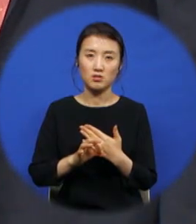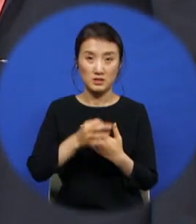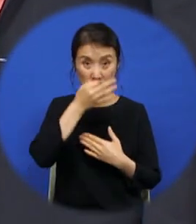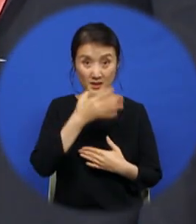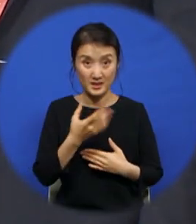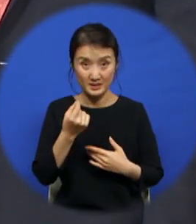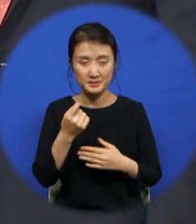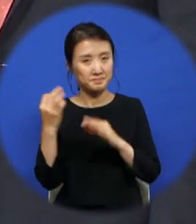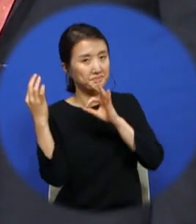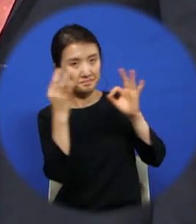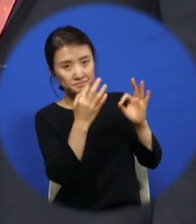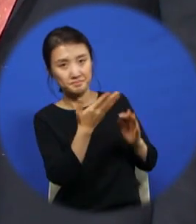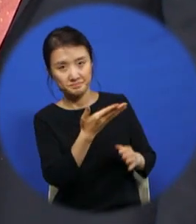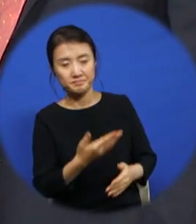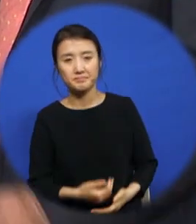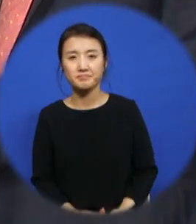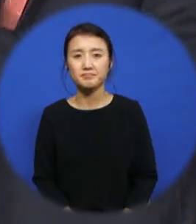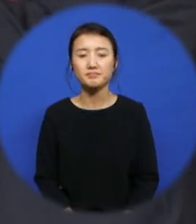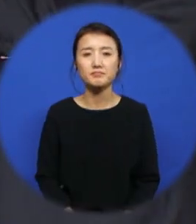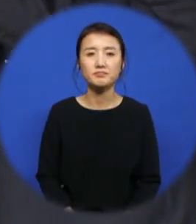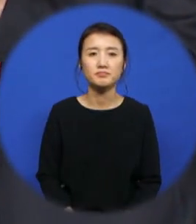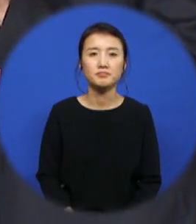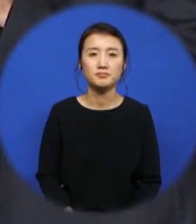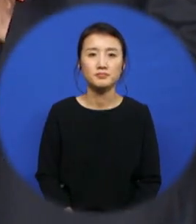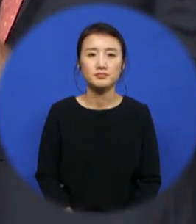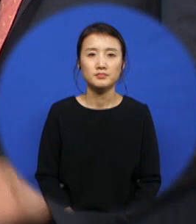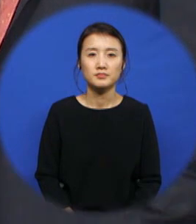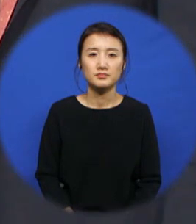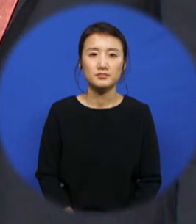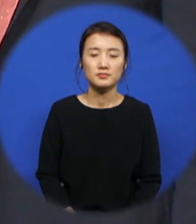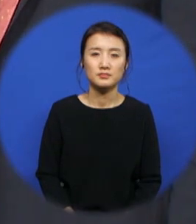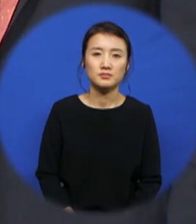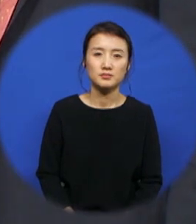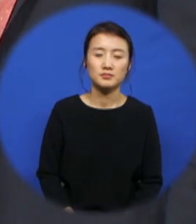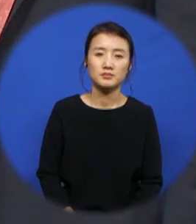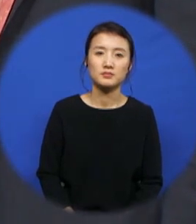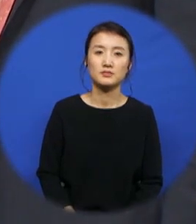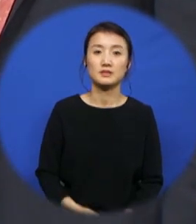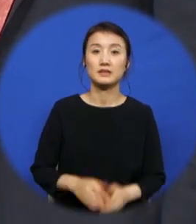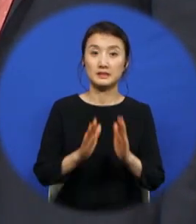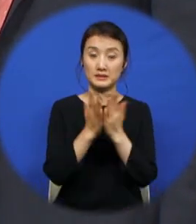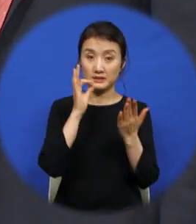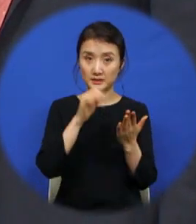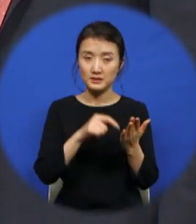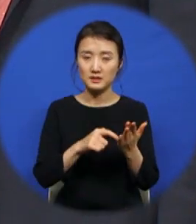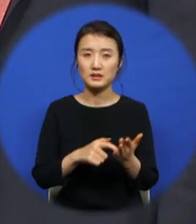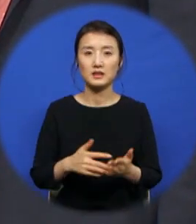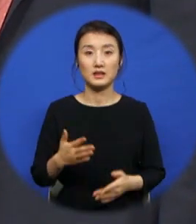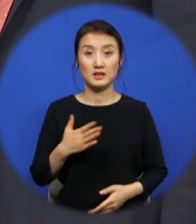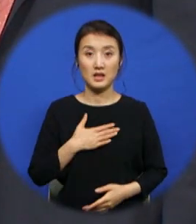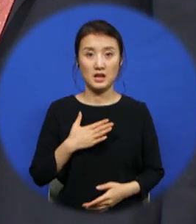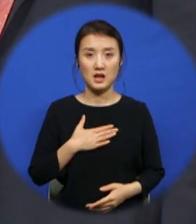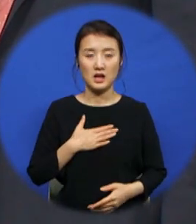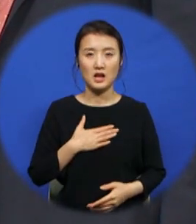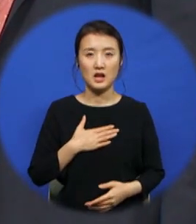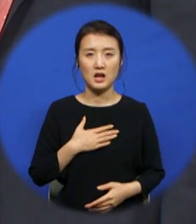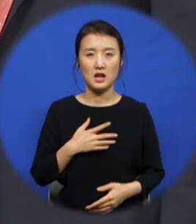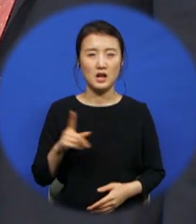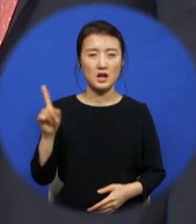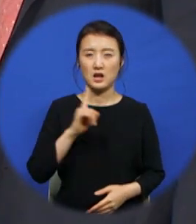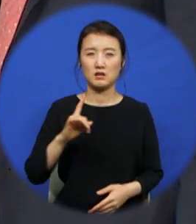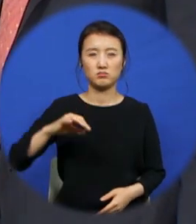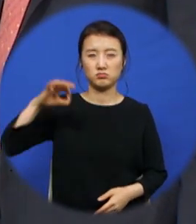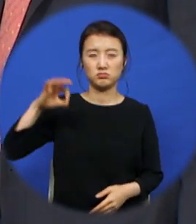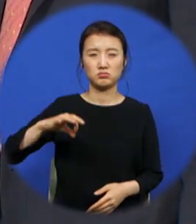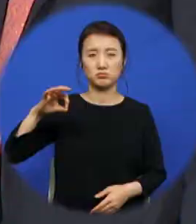토란은 상정 가운데 앞에 5 부분입니다 이 자신을 아무것도 아닌 존재 라고 얘기하는 사람들 케 템을